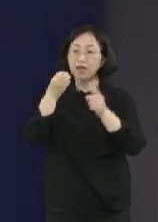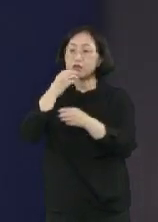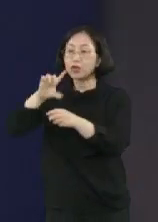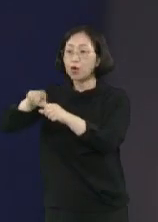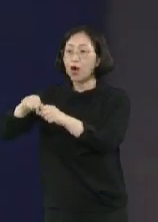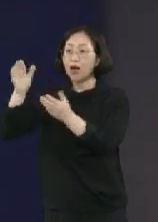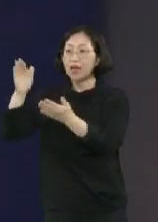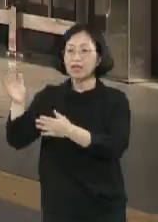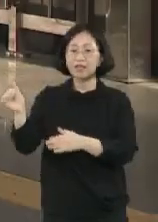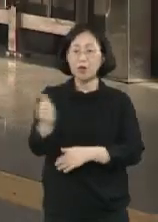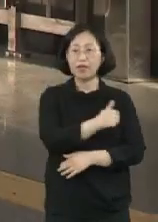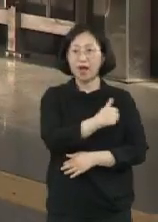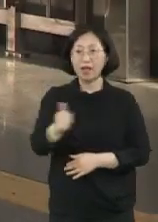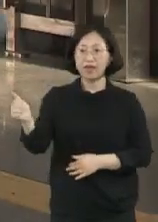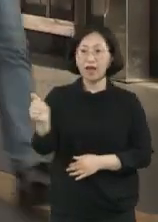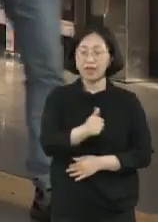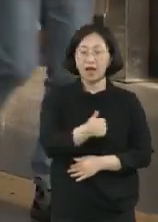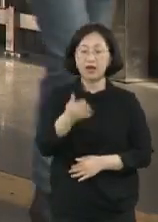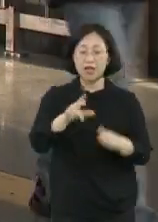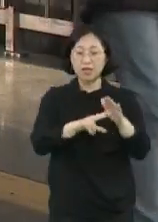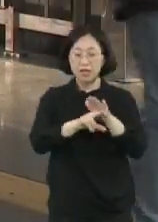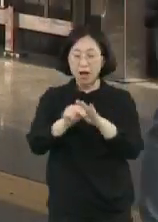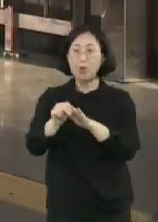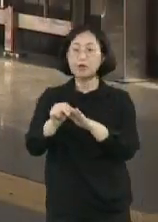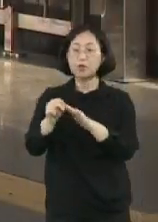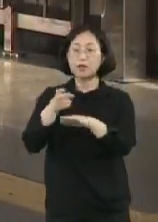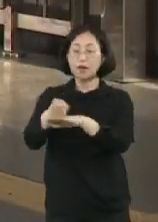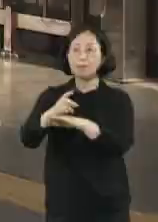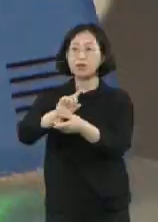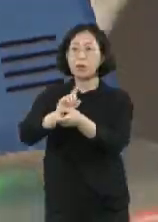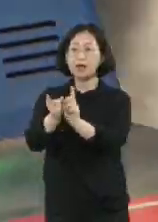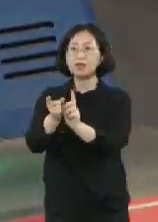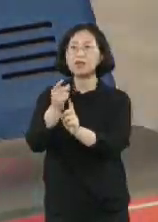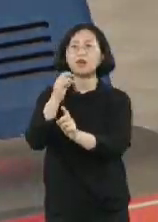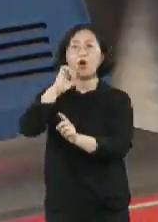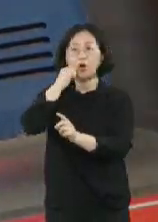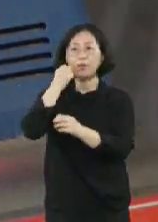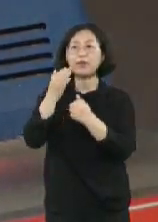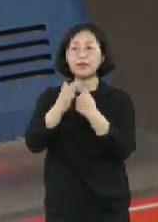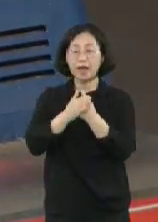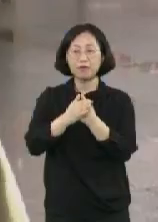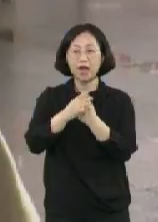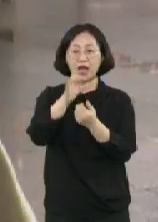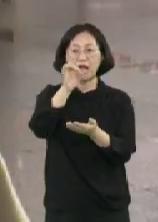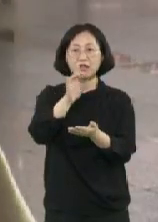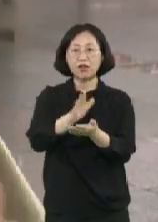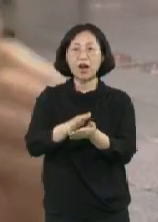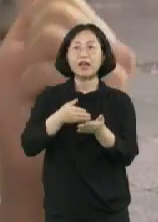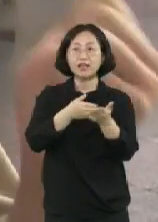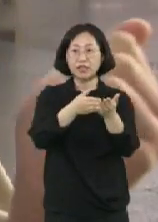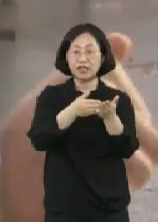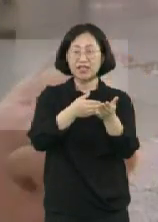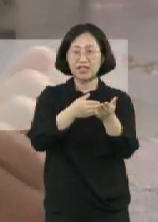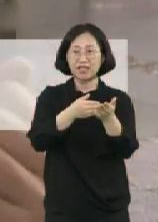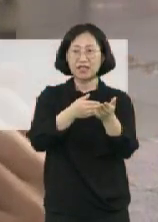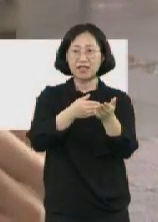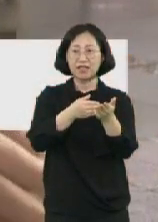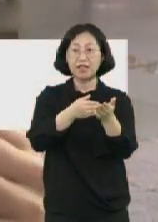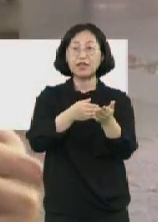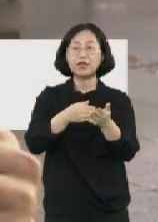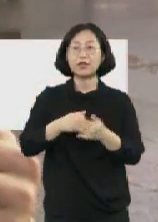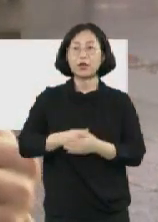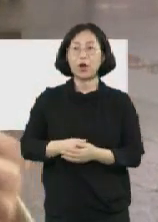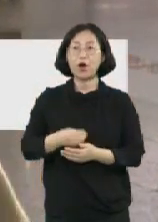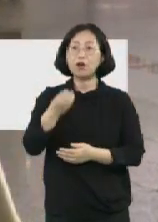통학하지만 시내버스와 환승 할인이 안 돼 천안시에 꾸준히 민원을 제기해 왔습니다. 수원에서 여기 학교로 천안으로 올